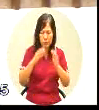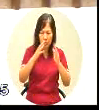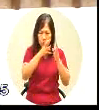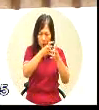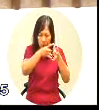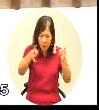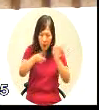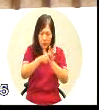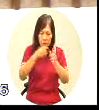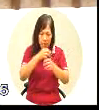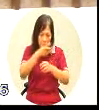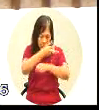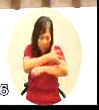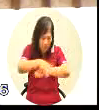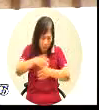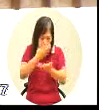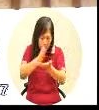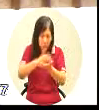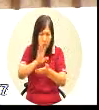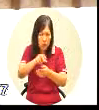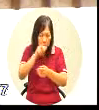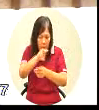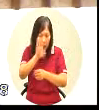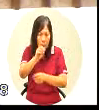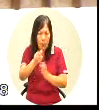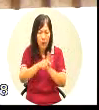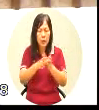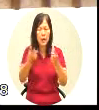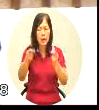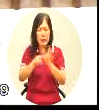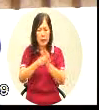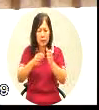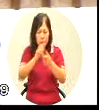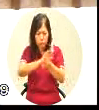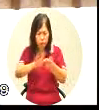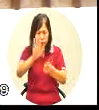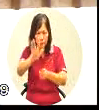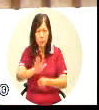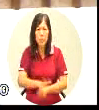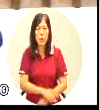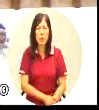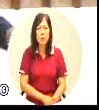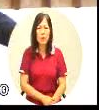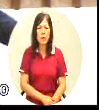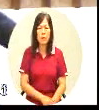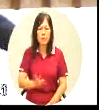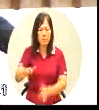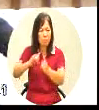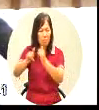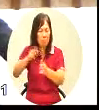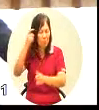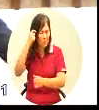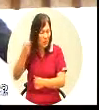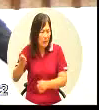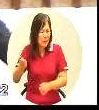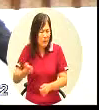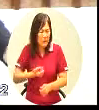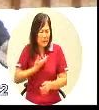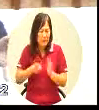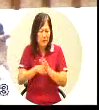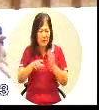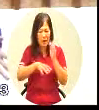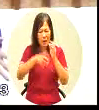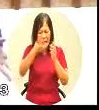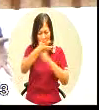看，那也是很大的资深员因为有一些民众不服气，居高都会接